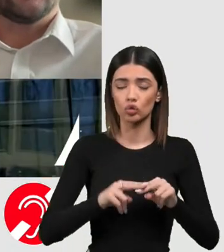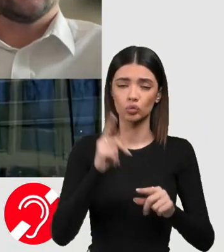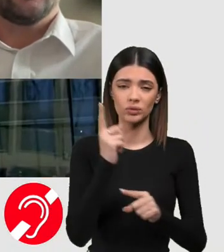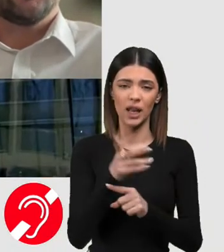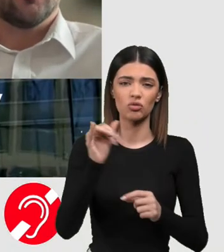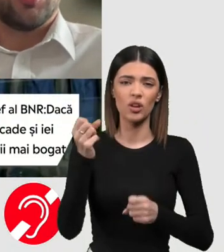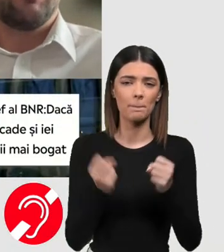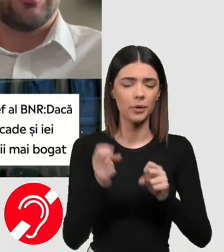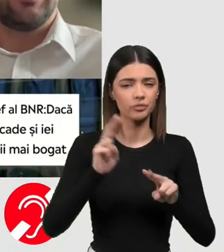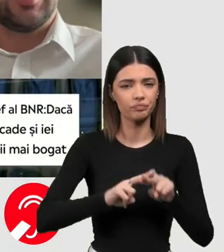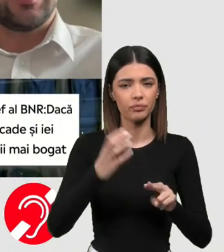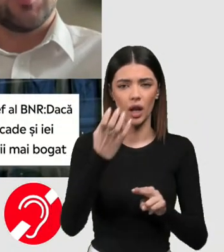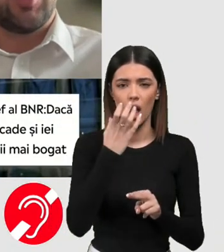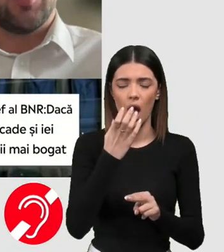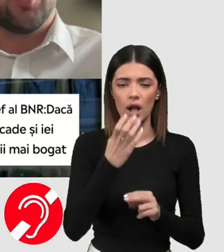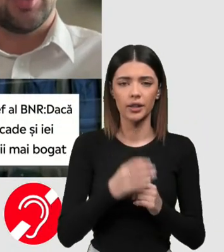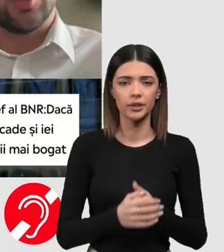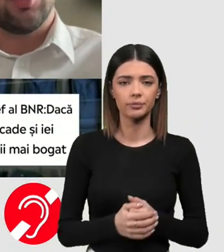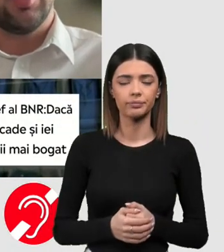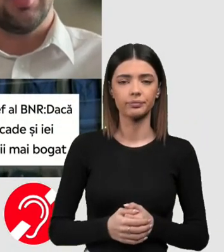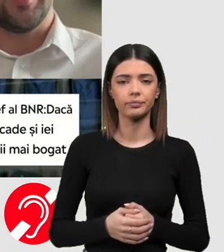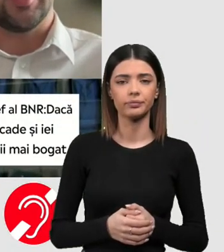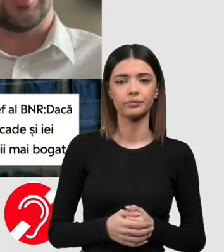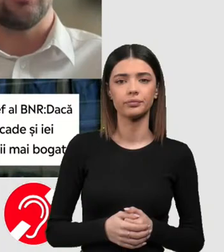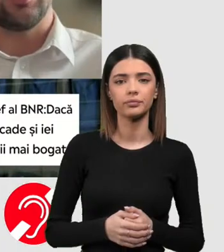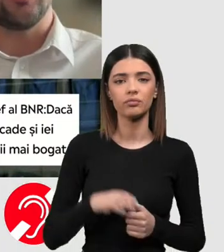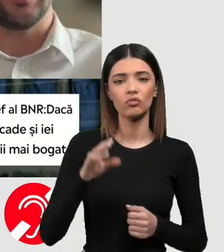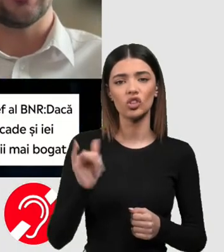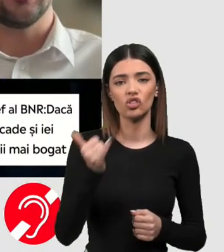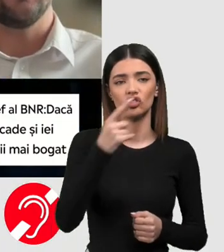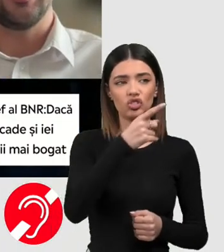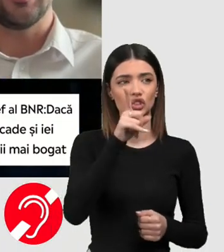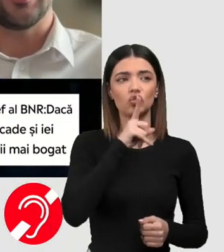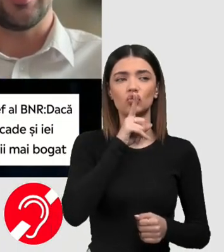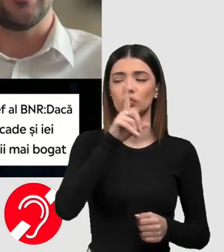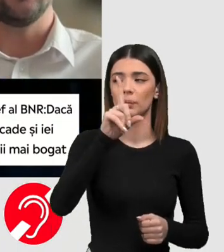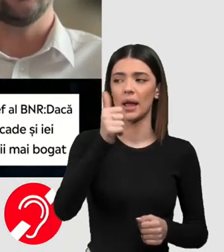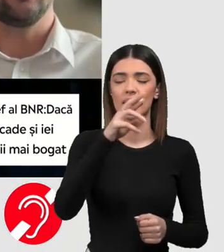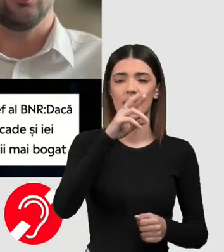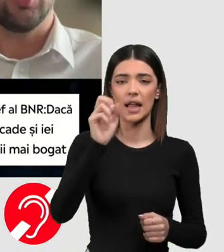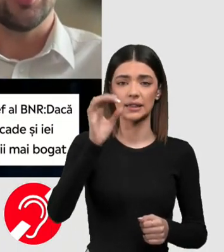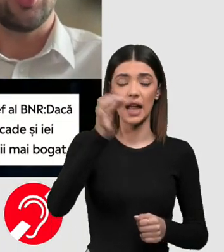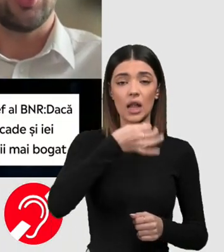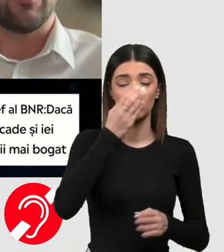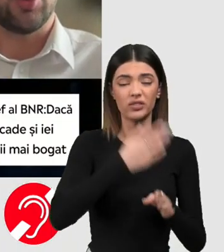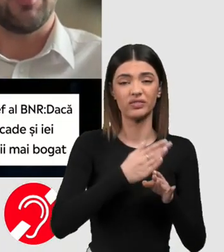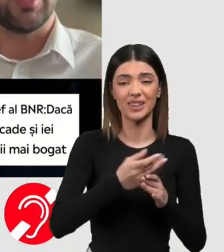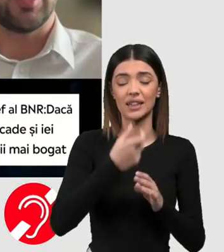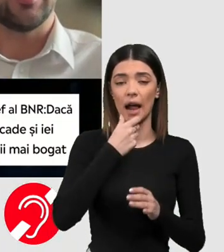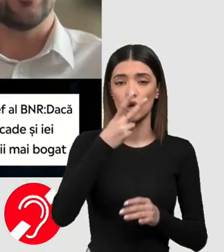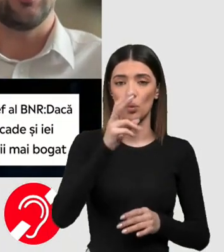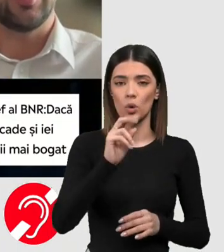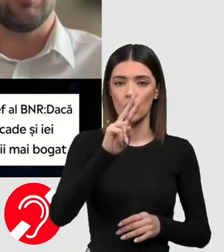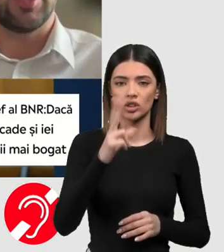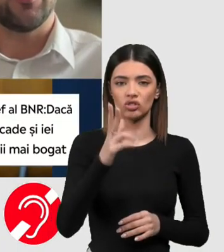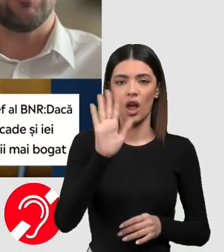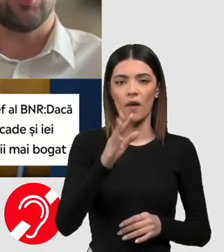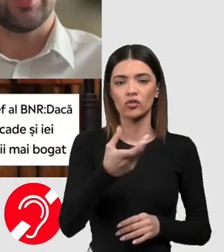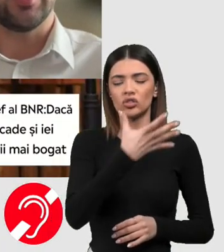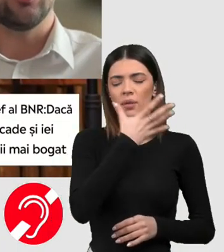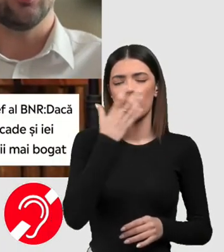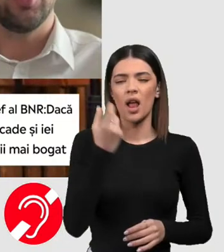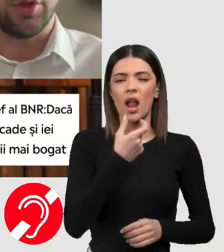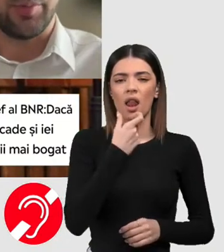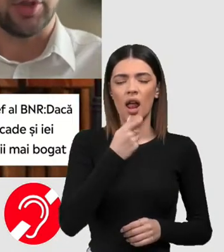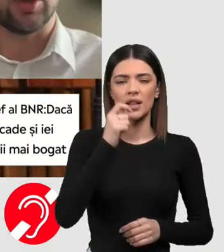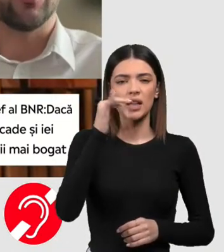vedem, iată, și Valentin Lazea spunea în podcastul pe care tu l-ai citat că în fiecare an 2023 a fost cel mai cald an, ianuarie și